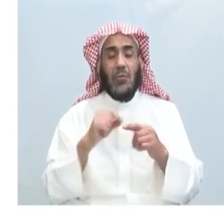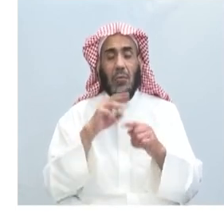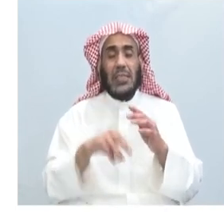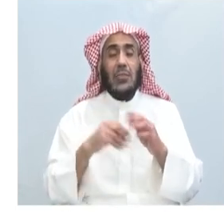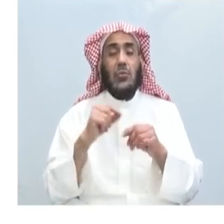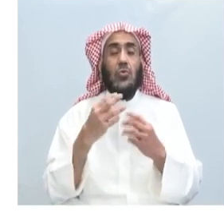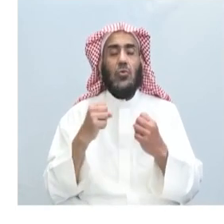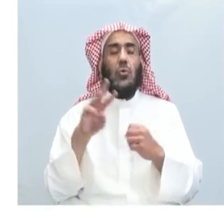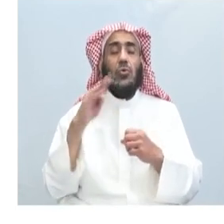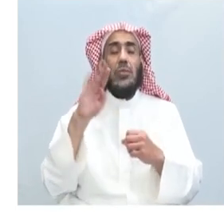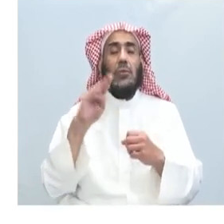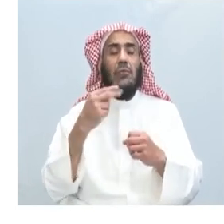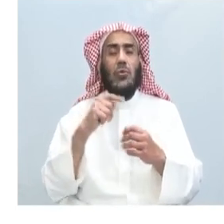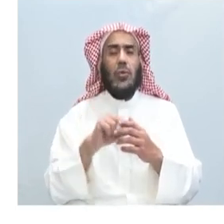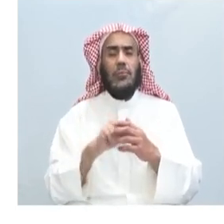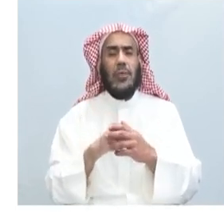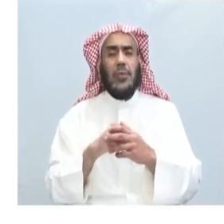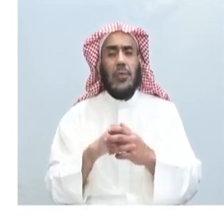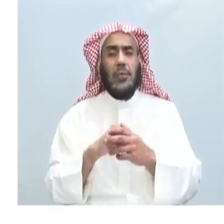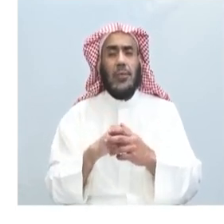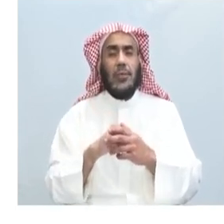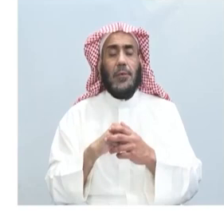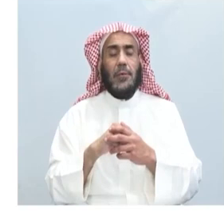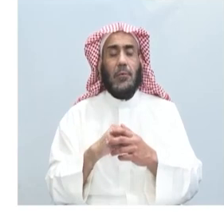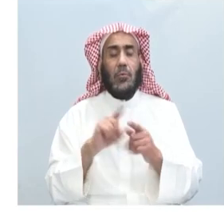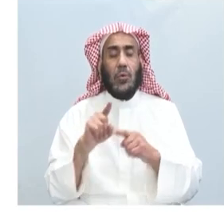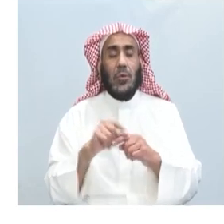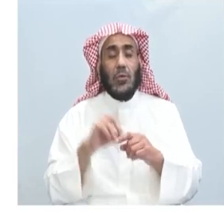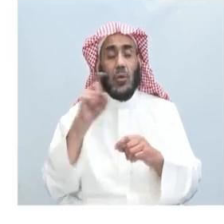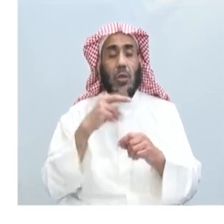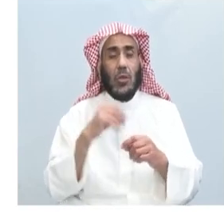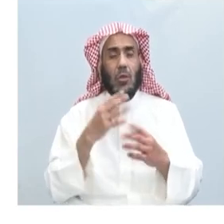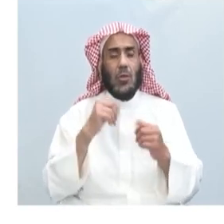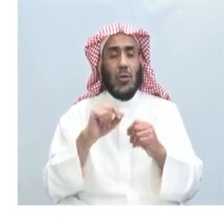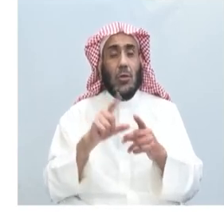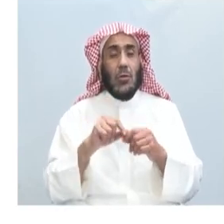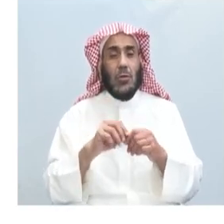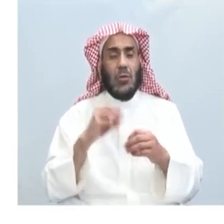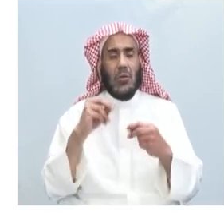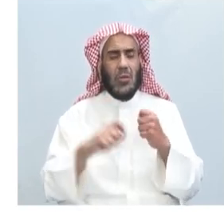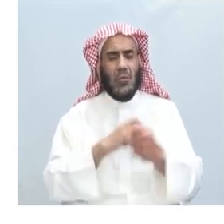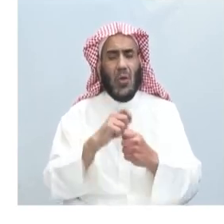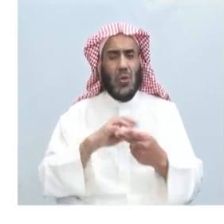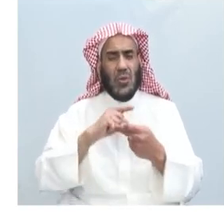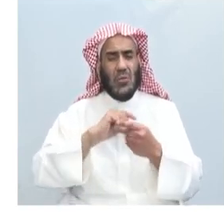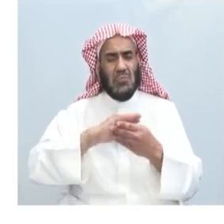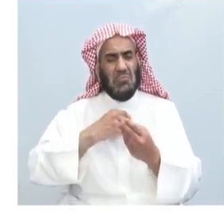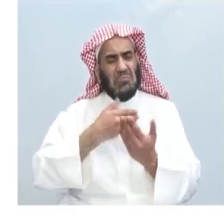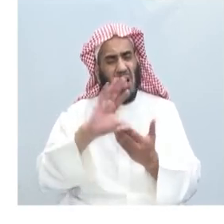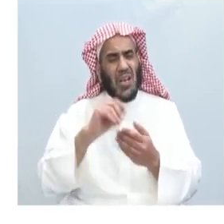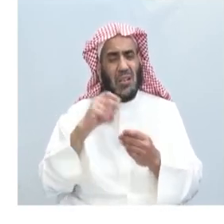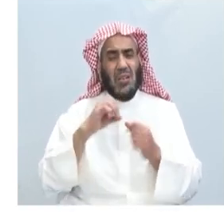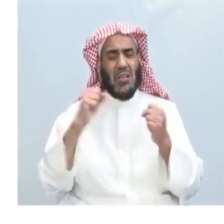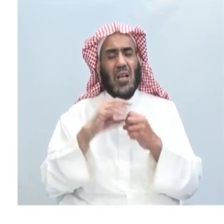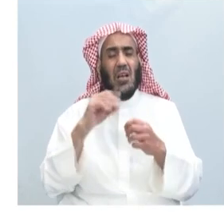سعر 142000 سعر هنا السؤال الثاني يطلق يطلق تفاعل طارد للطاقه 86